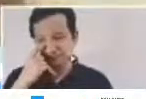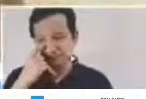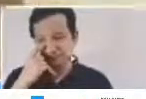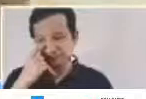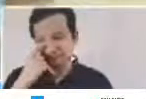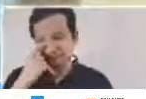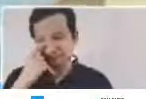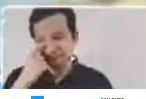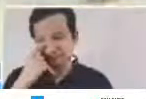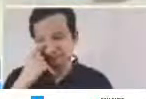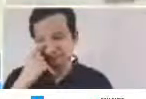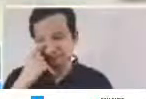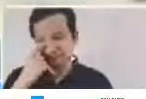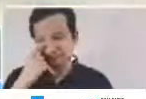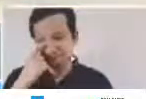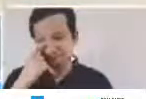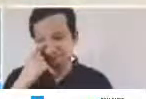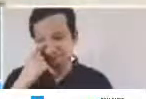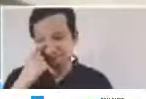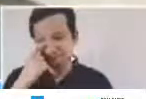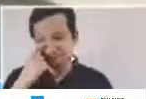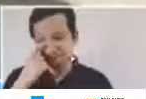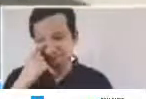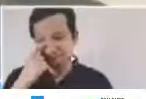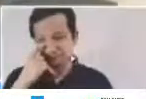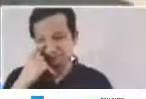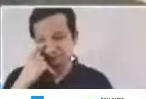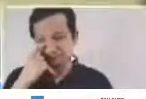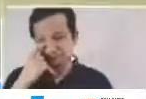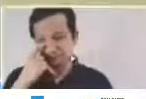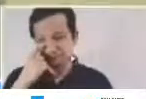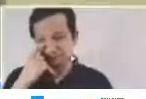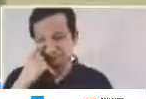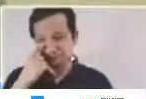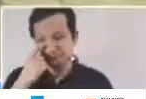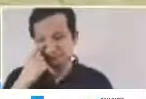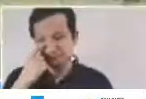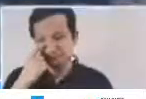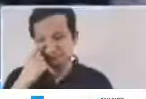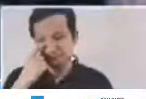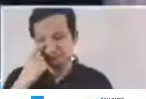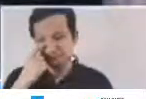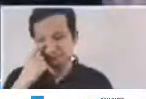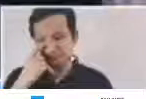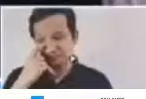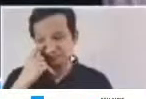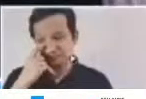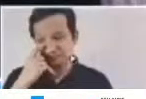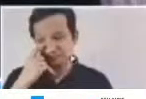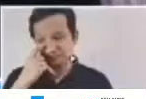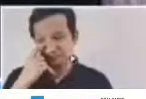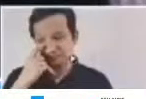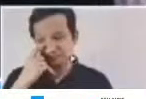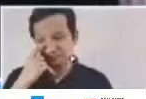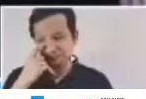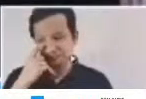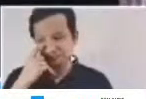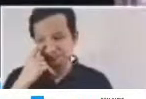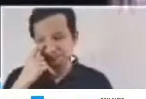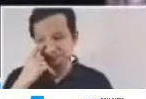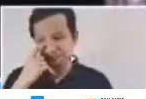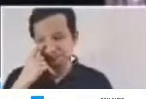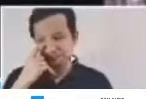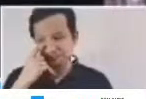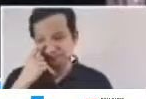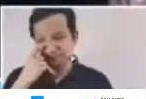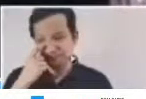dami po namin na nakatutok rin online. Maraming salamat po sa inyong panahon,